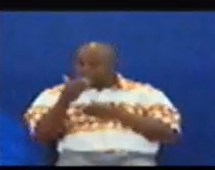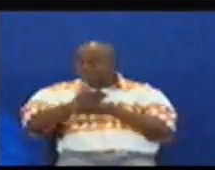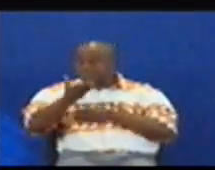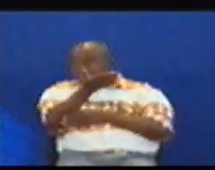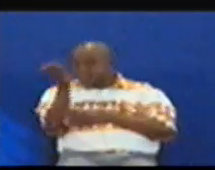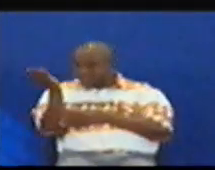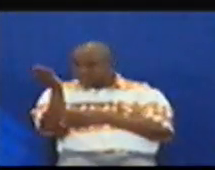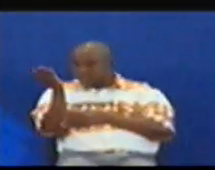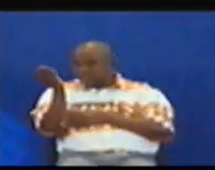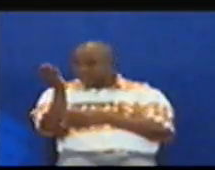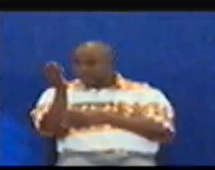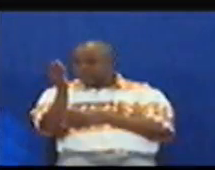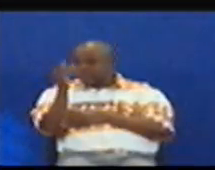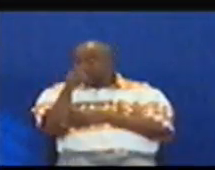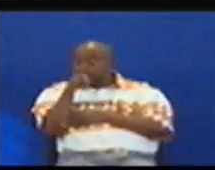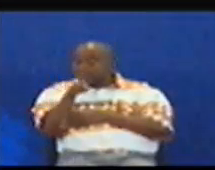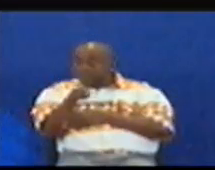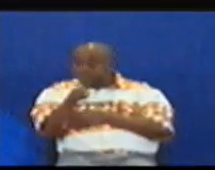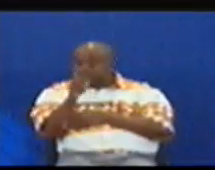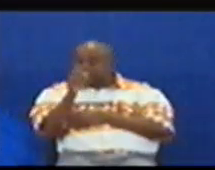kiserikali, hii ni package ya governance,